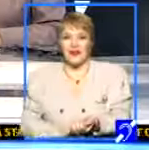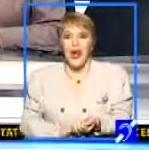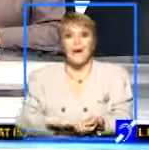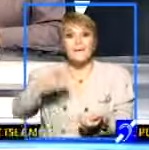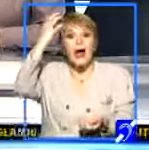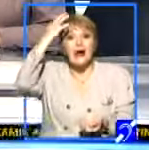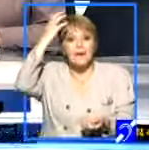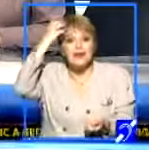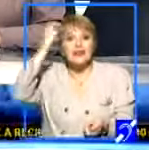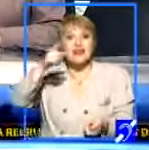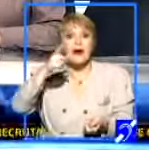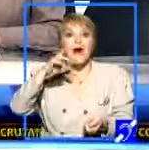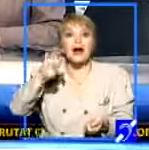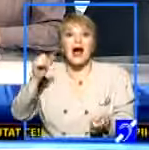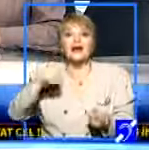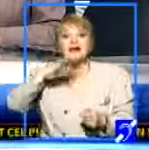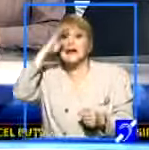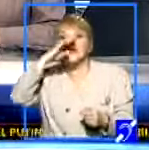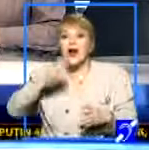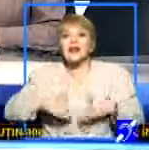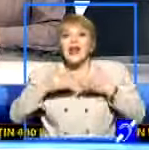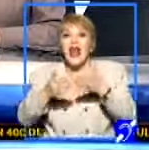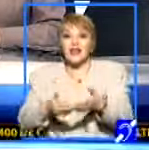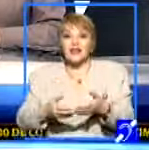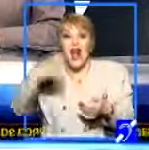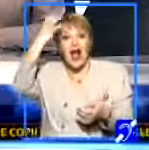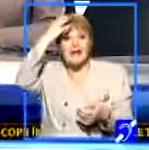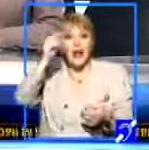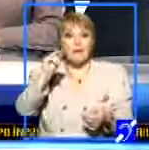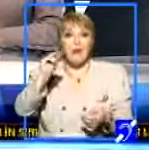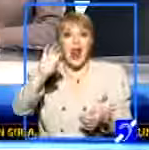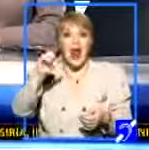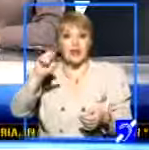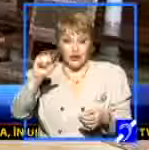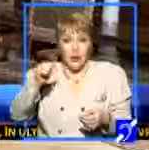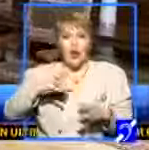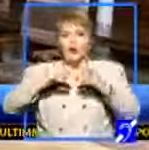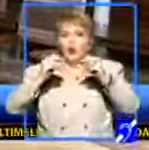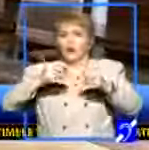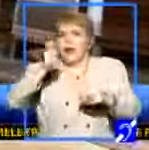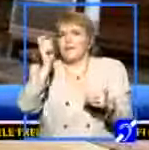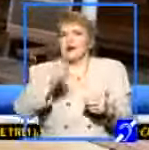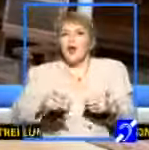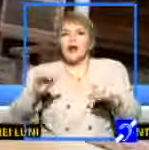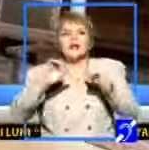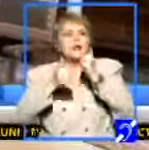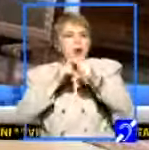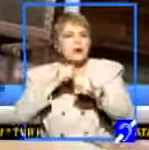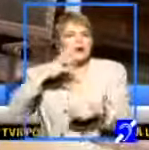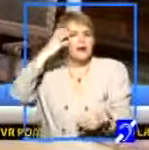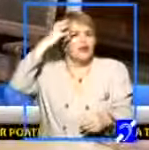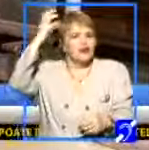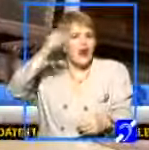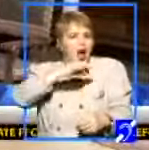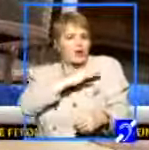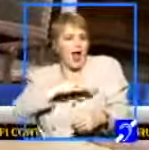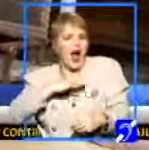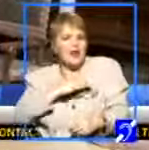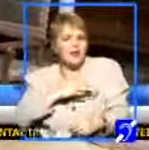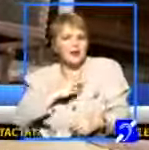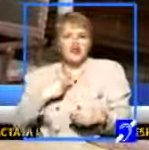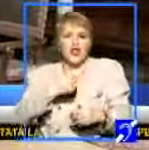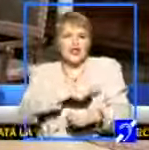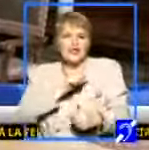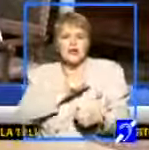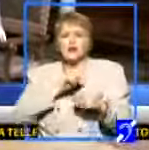Principesa Margareta își aniversează ziua de naștere la Castelul Peleș. O serie de personalități sportive, culturale și academicieni, precum și